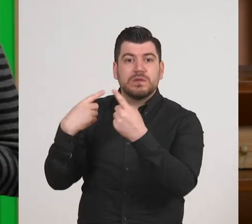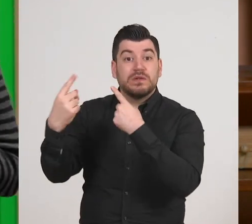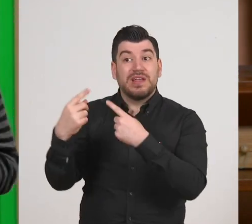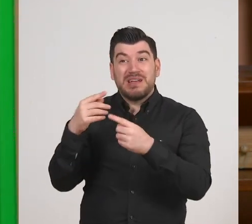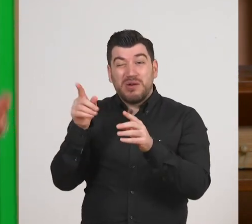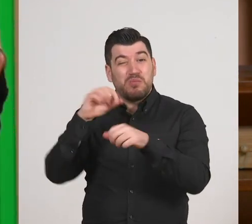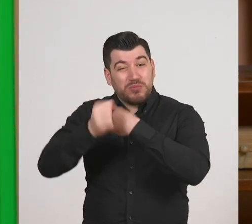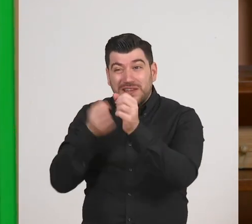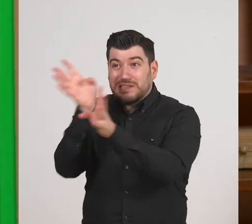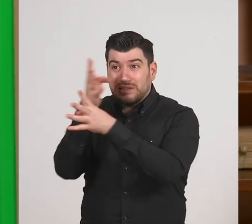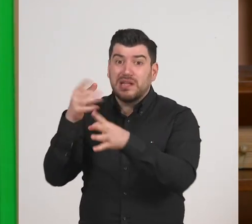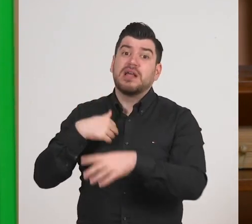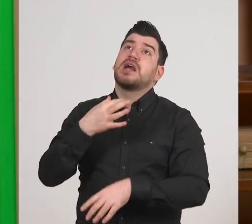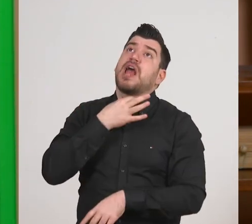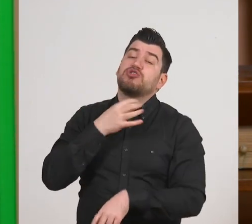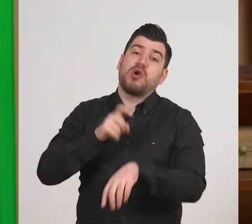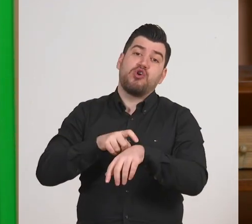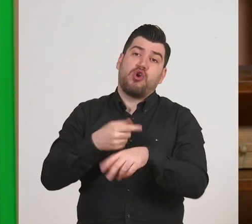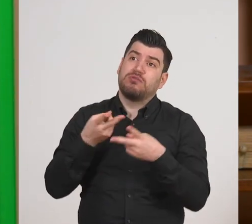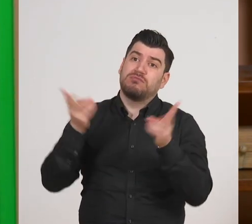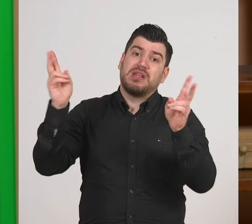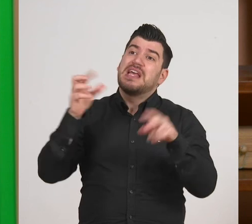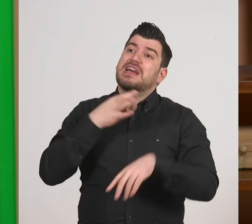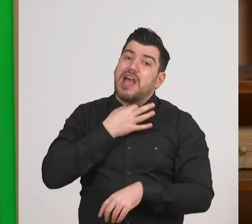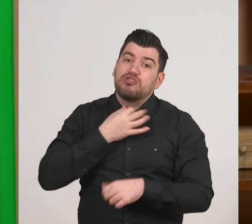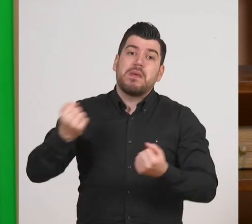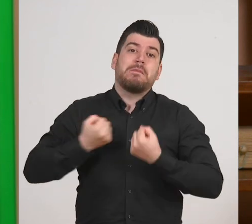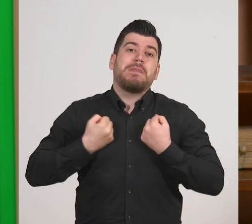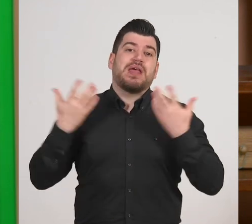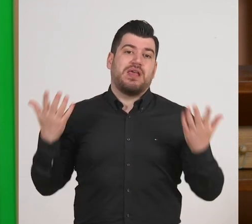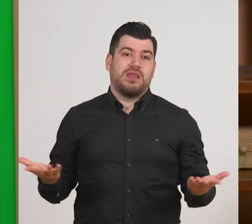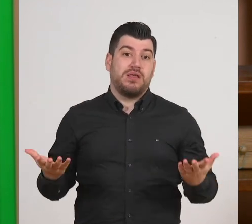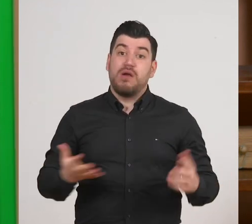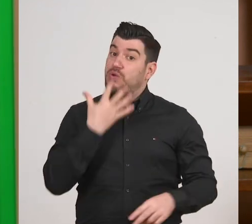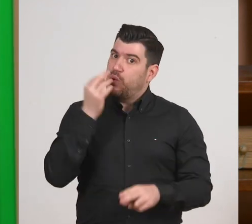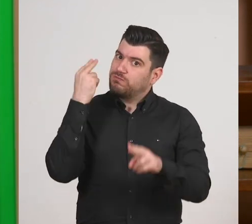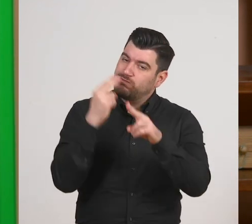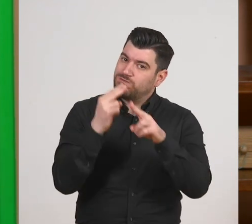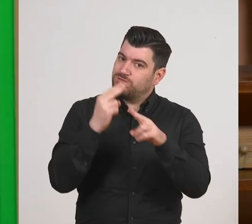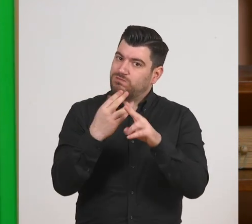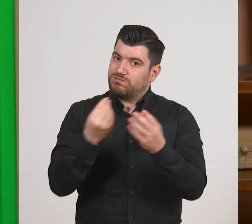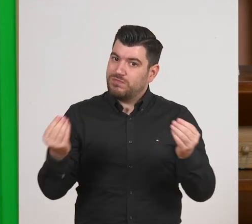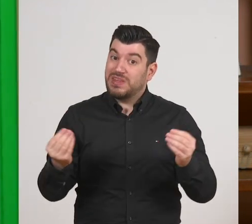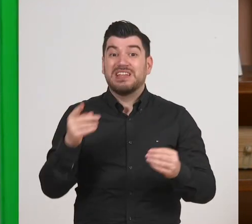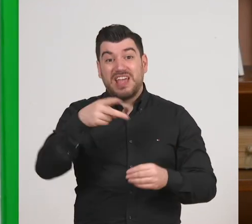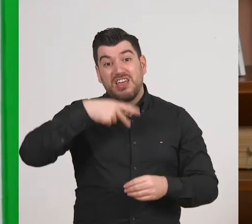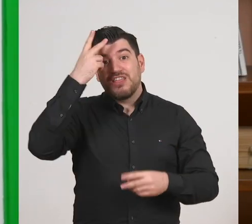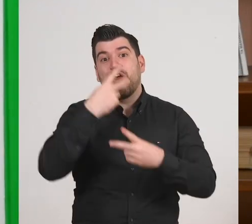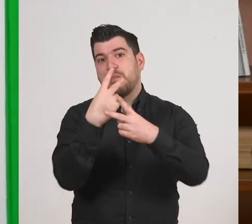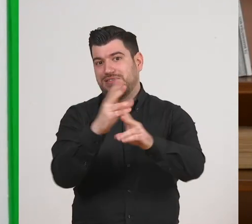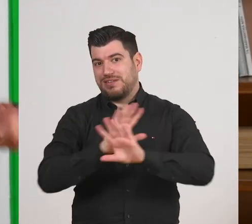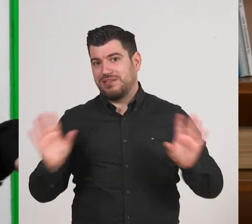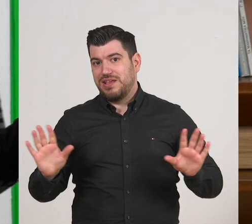χρειάζεστε περισσότερο χρόνο, χρειάζεστε χώρο για το παιχνίδι σας, γιατί είναι πάρα πολύ σημαντικό και φυσικά είναι και το δικαίωμά